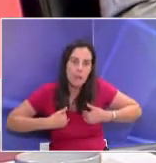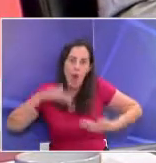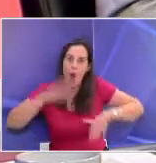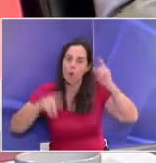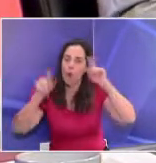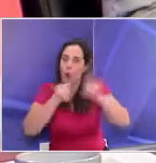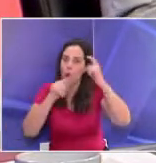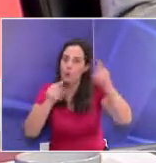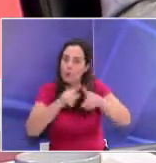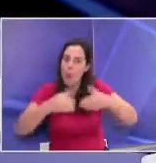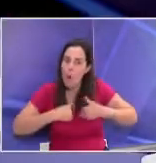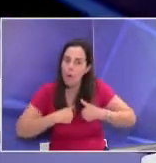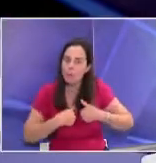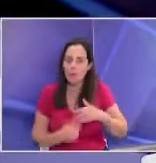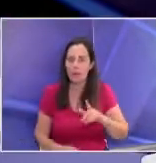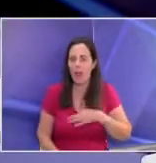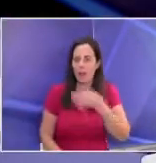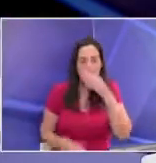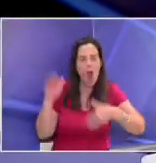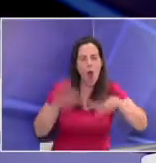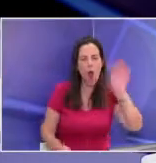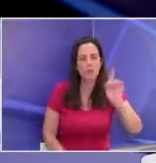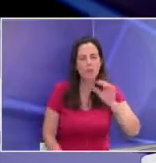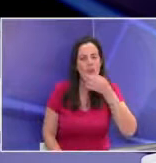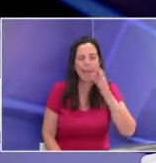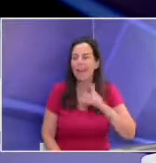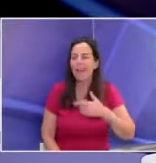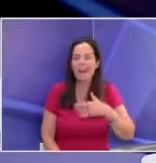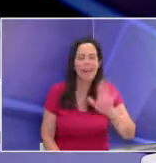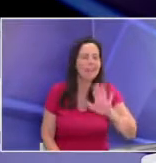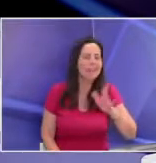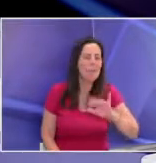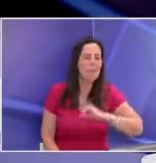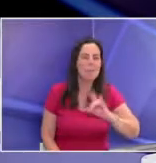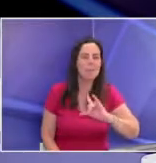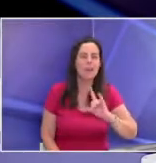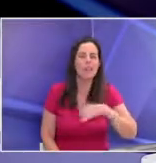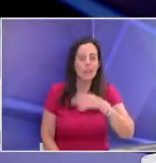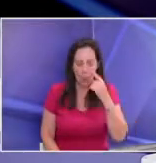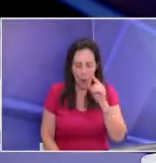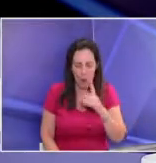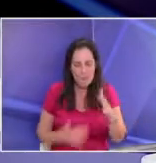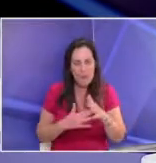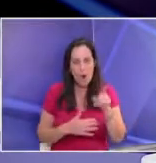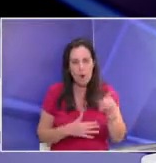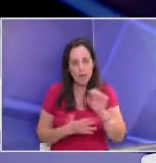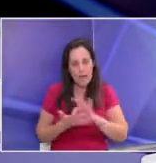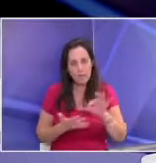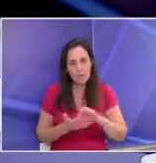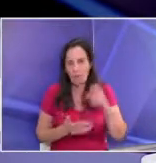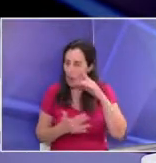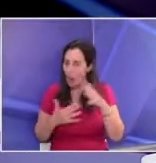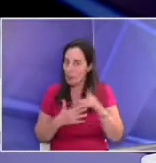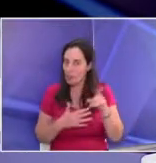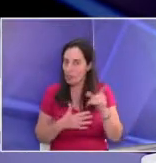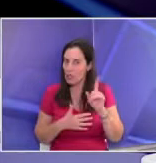והרוב חושב כמוה, אני לא כמוה. אני לא השאלה של הרוב, מה חושב ואיך חושב. אני לא זאת השאלה. אני מסתכל על הביקורת שלה, ואני חושב